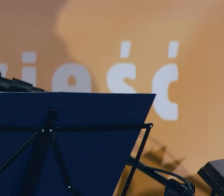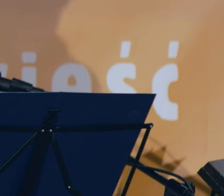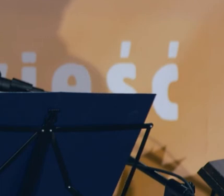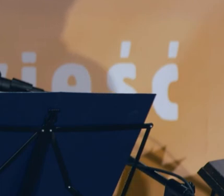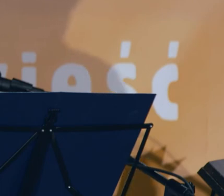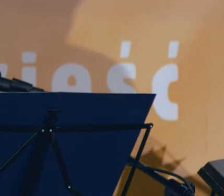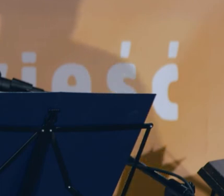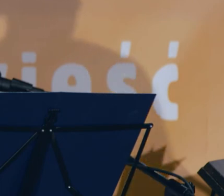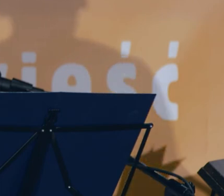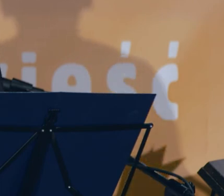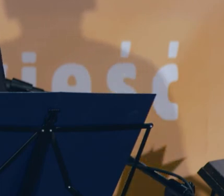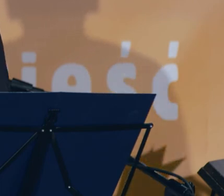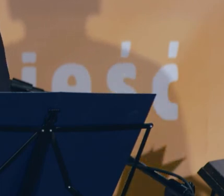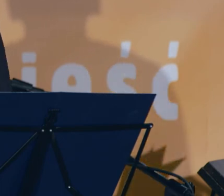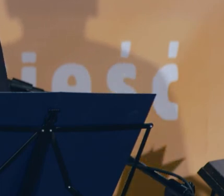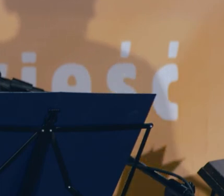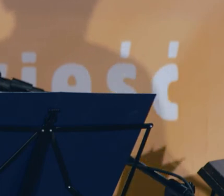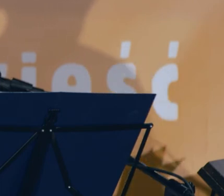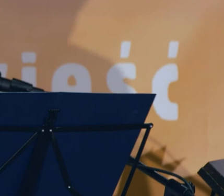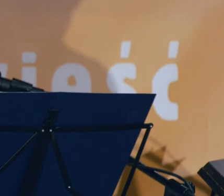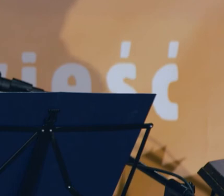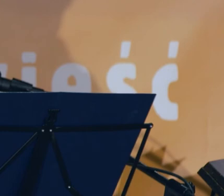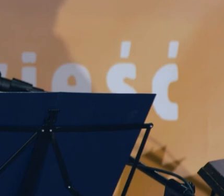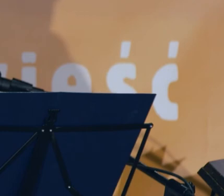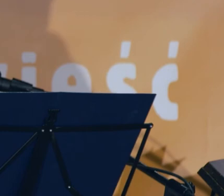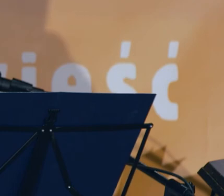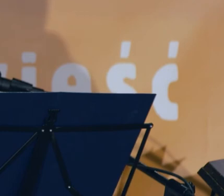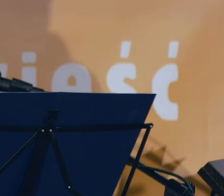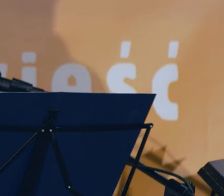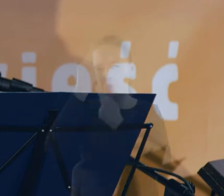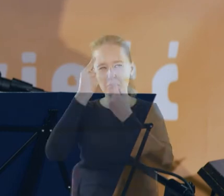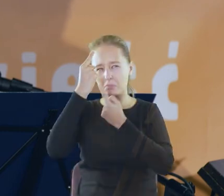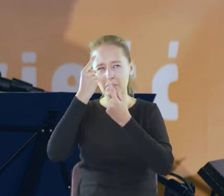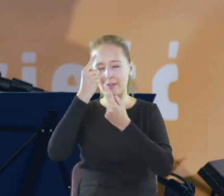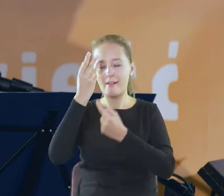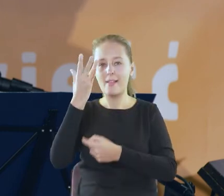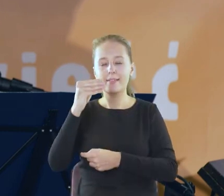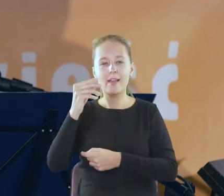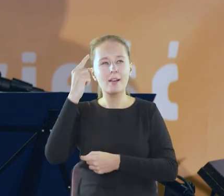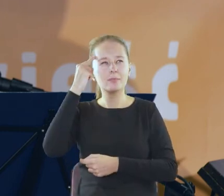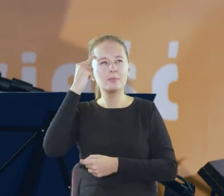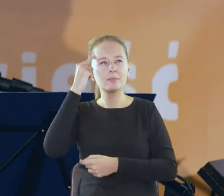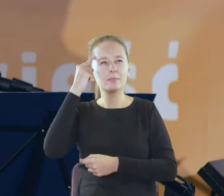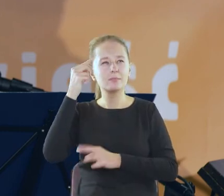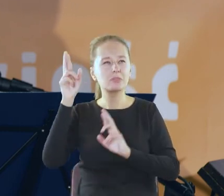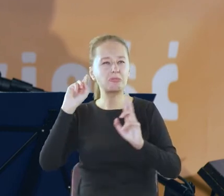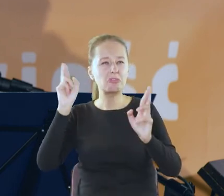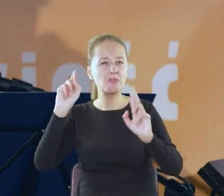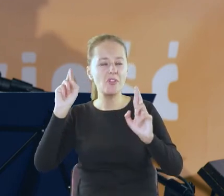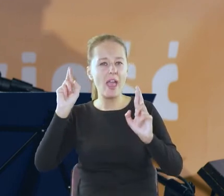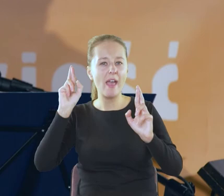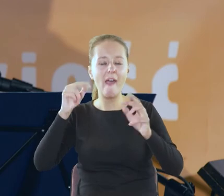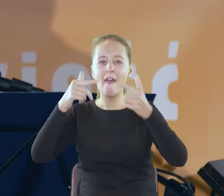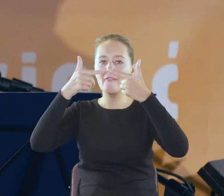idzie Elisa i może już nie tak bardzo myśli bo w głowie jej brzęczy dźwięczy